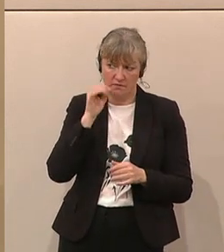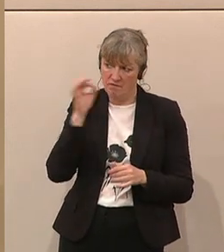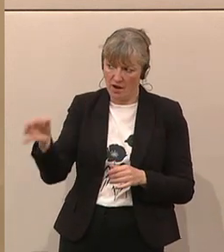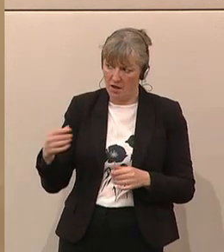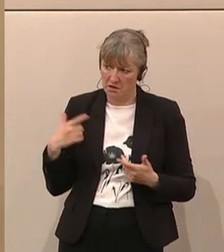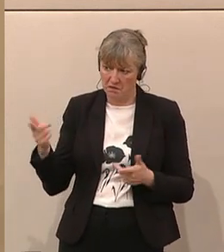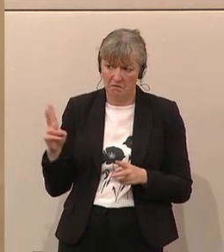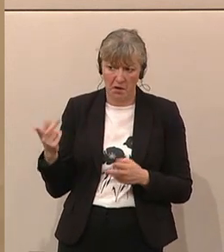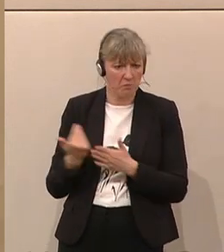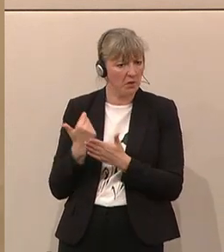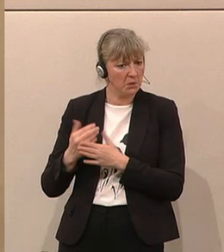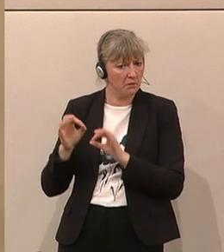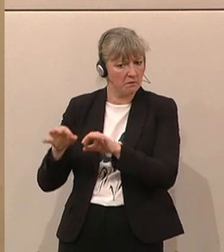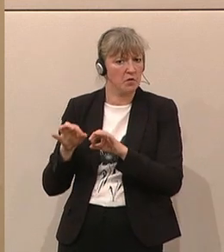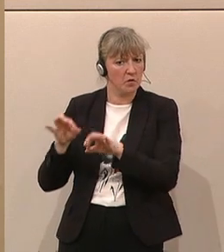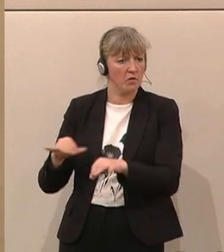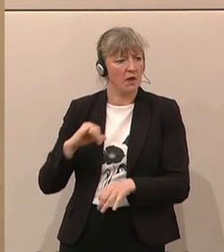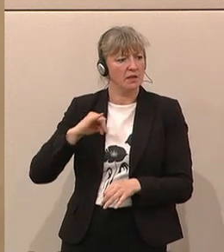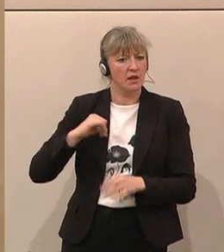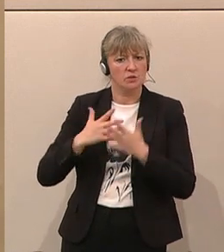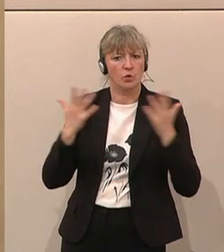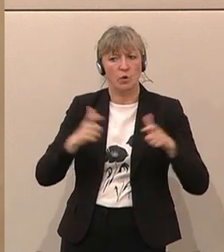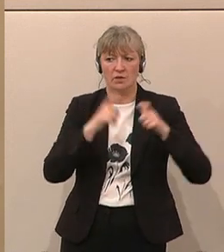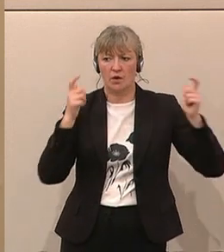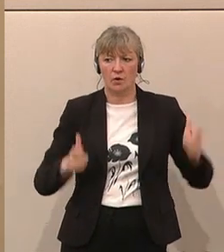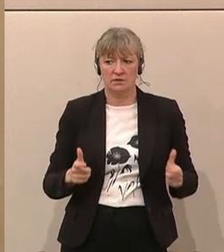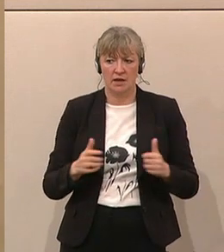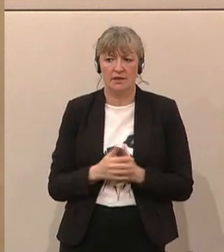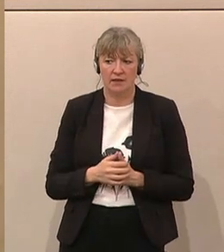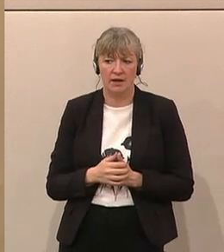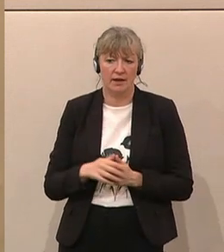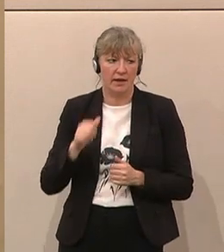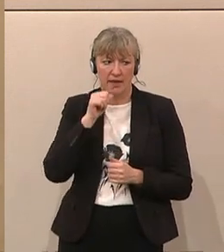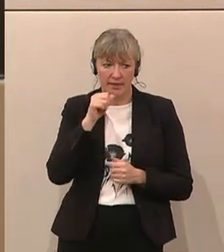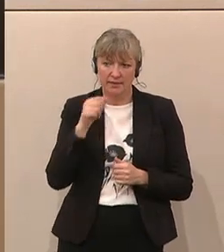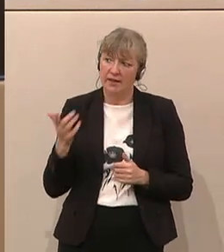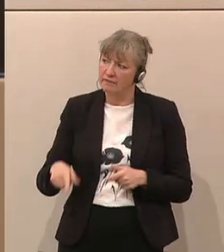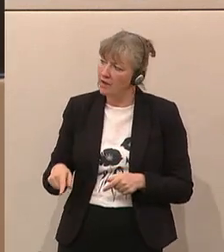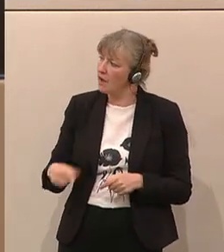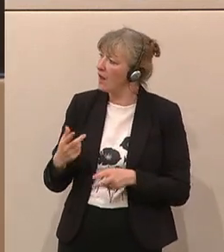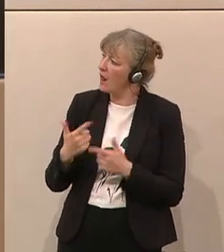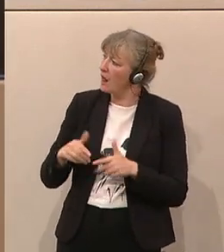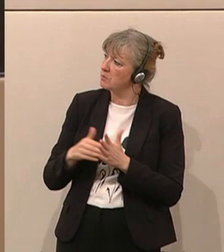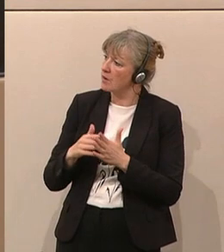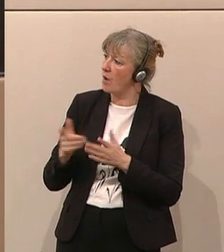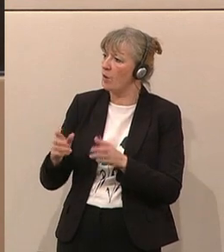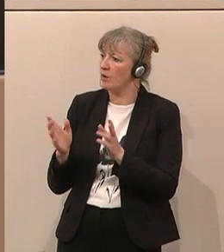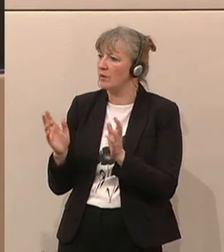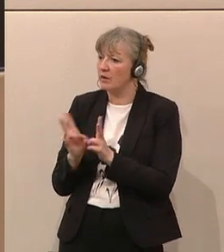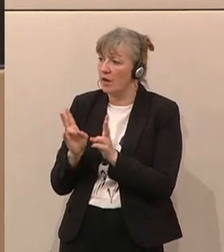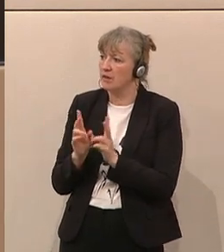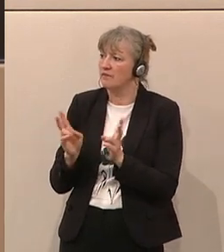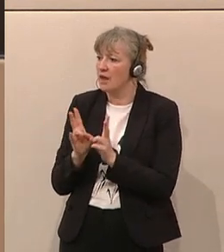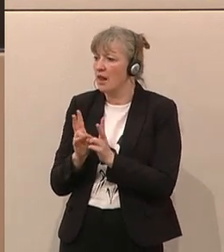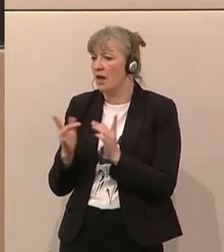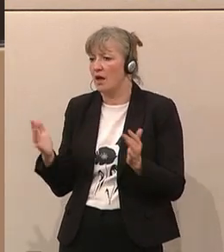wieso vertreten Sie ständig die Interessen riesengroßer Konzerne und nicht die, die sie in dem Land wirklich brauchen würden, die